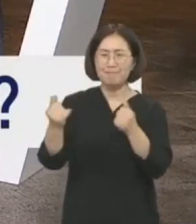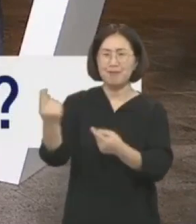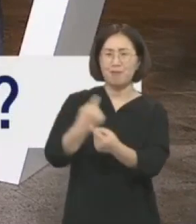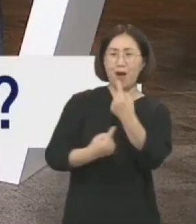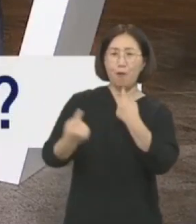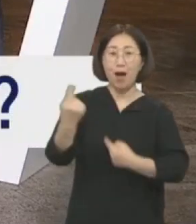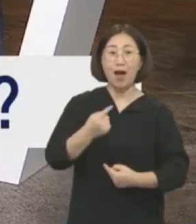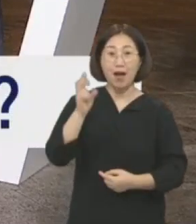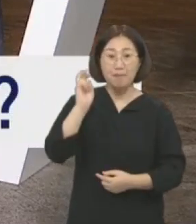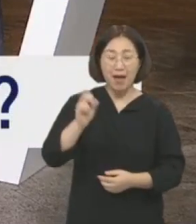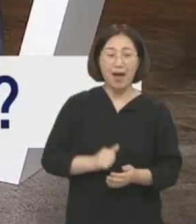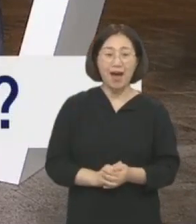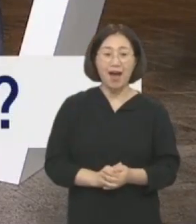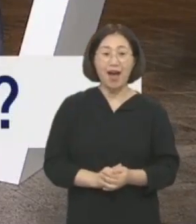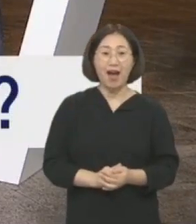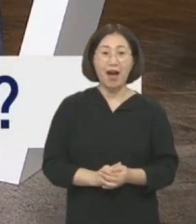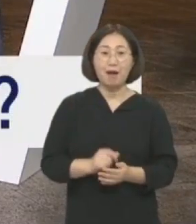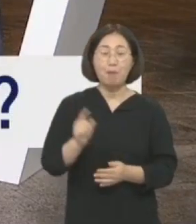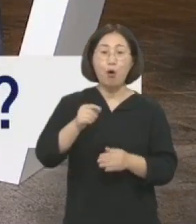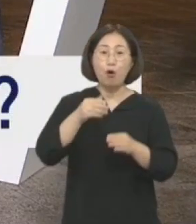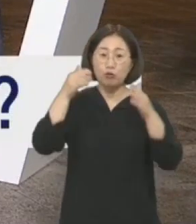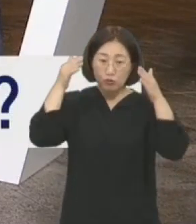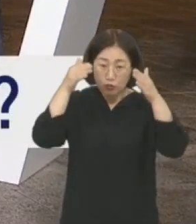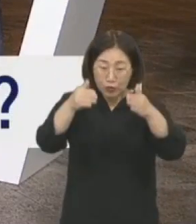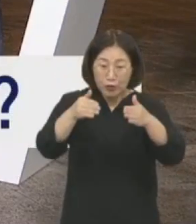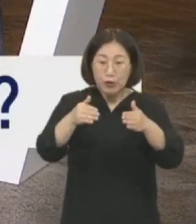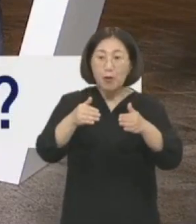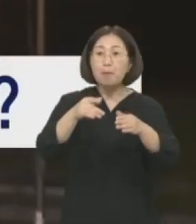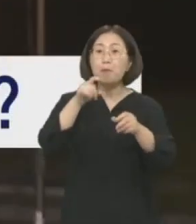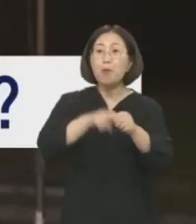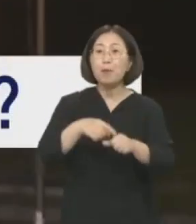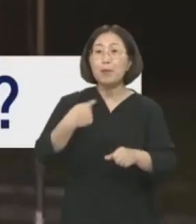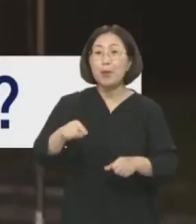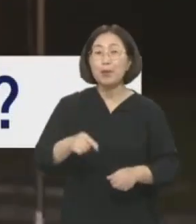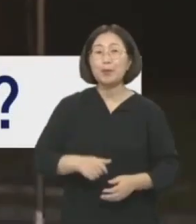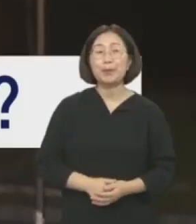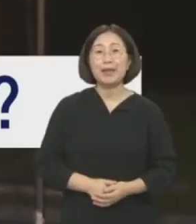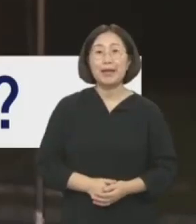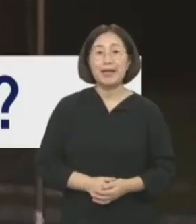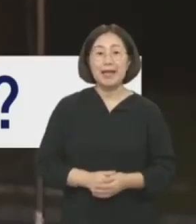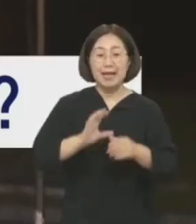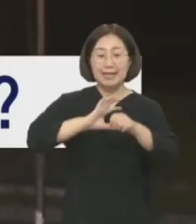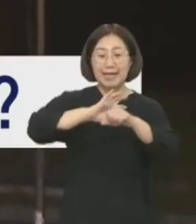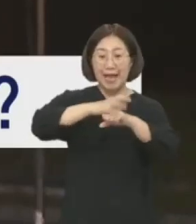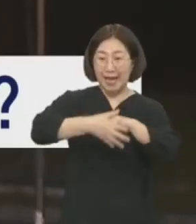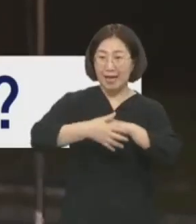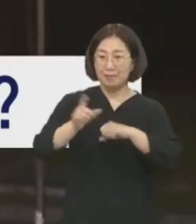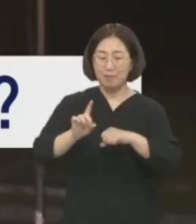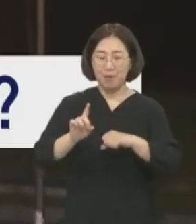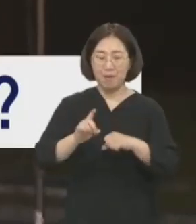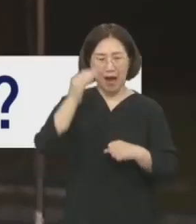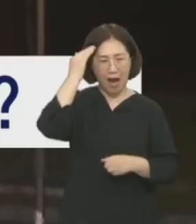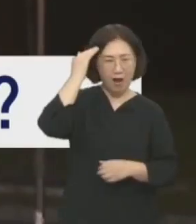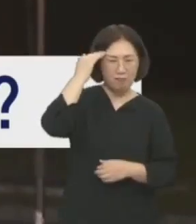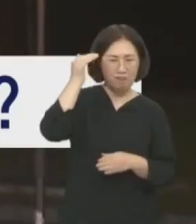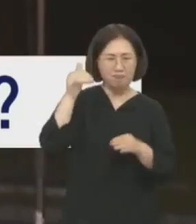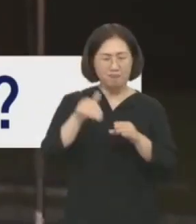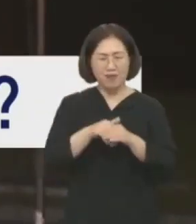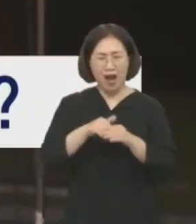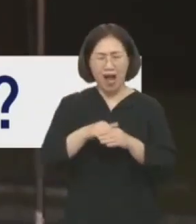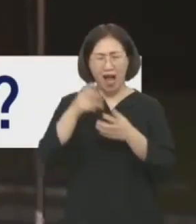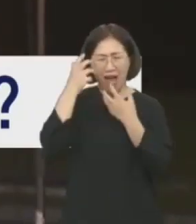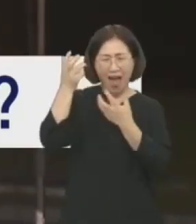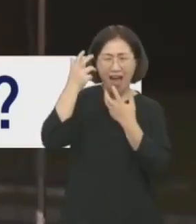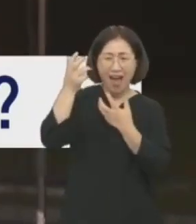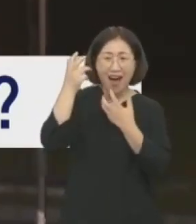세계와 소통하는 대백제전, 어떤 점에 좀 주안점을 두고 계십니까? 최근 세계는 한류 문화로 열풍을 앓고